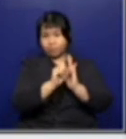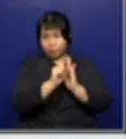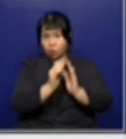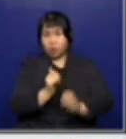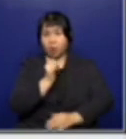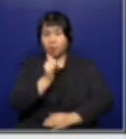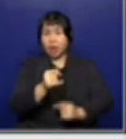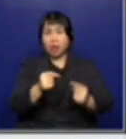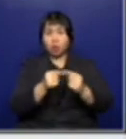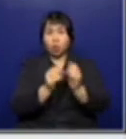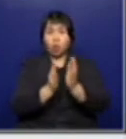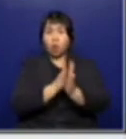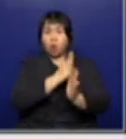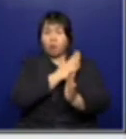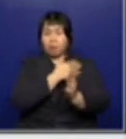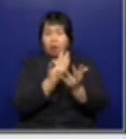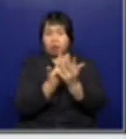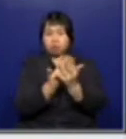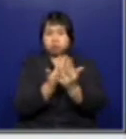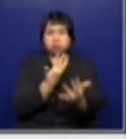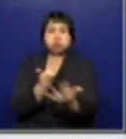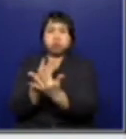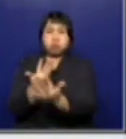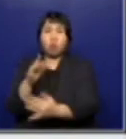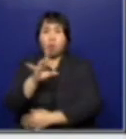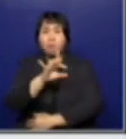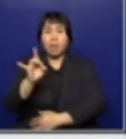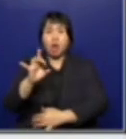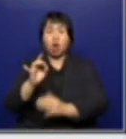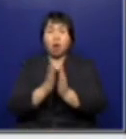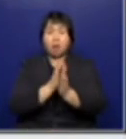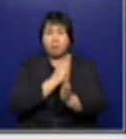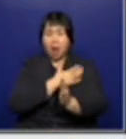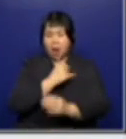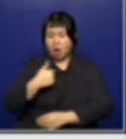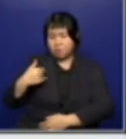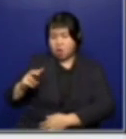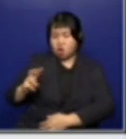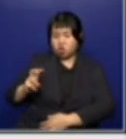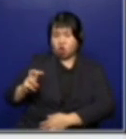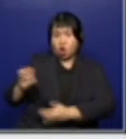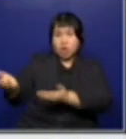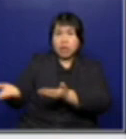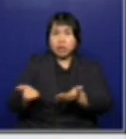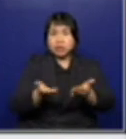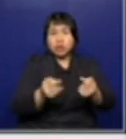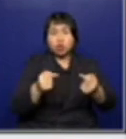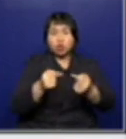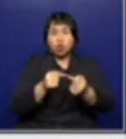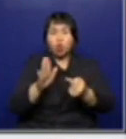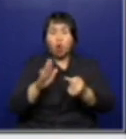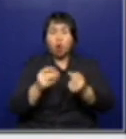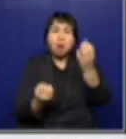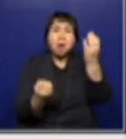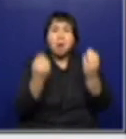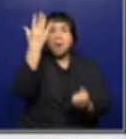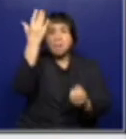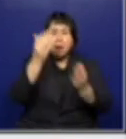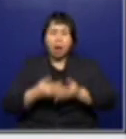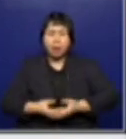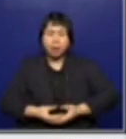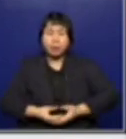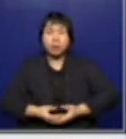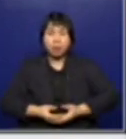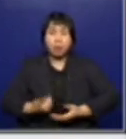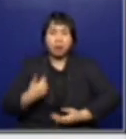าพระ800รูปบังเอิญอีก200รูปเป็นพระที่นิมนต์มาจากธรรมยุทธจากป่าโดยเฉพาะท่านฝาก